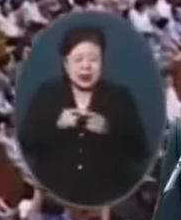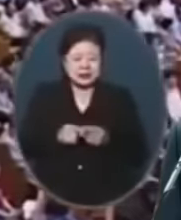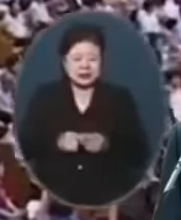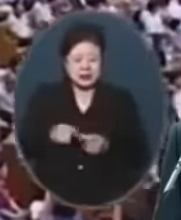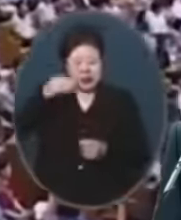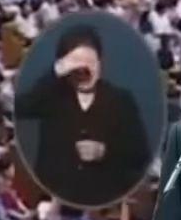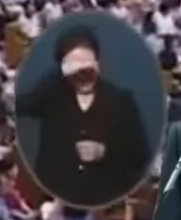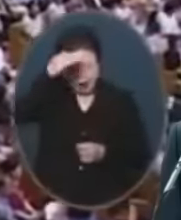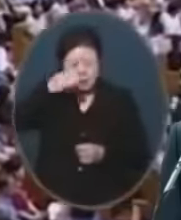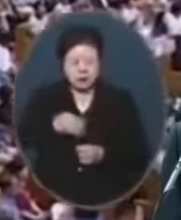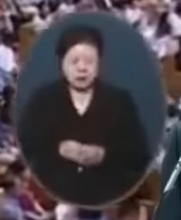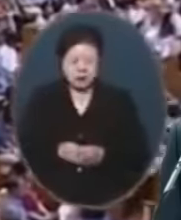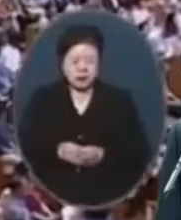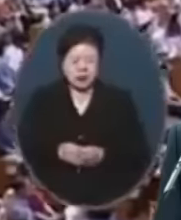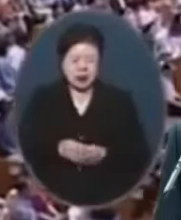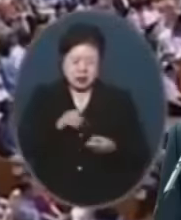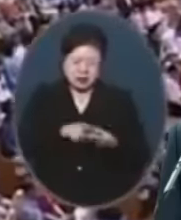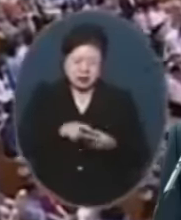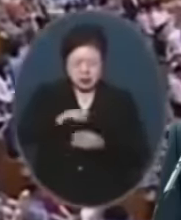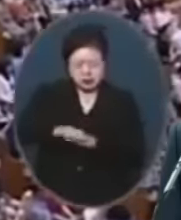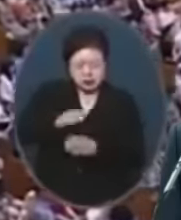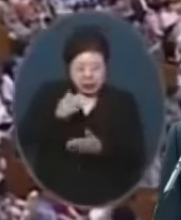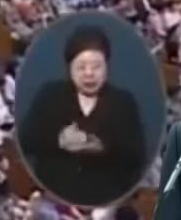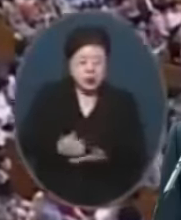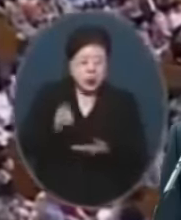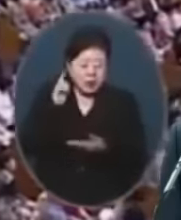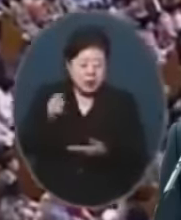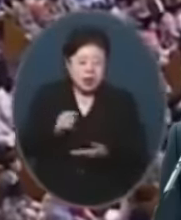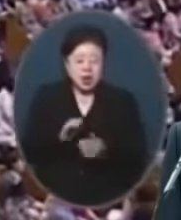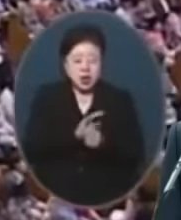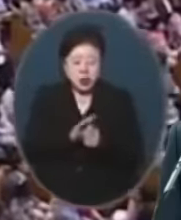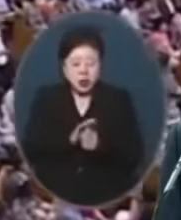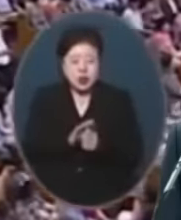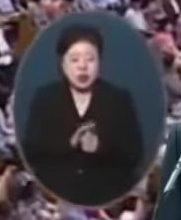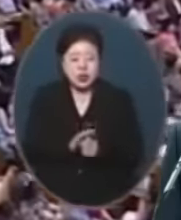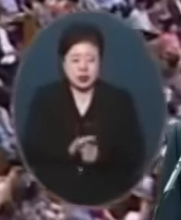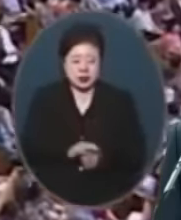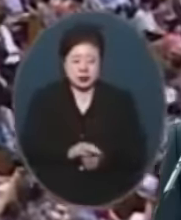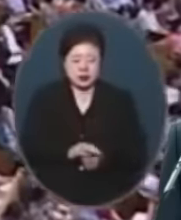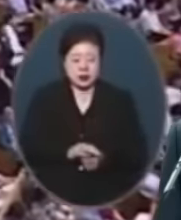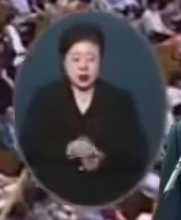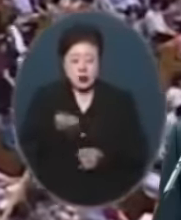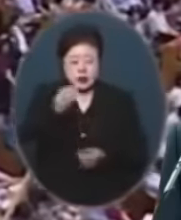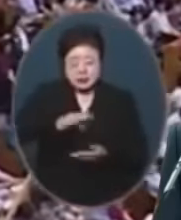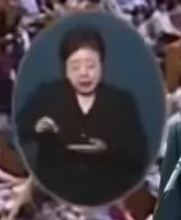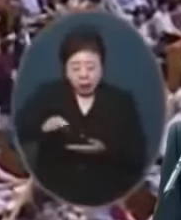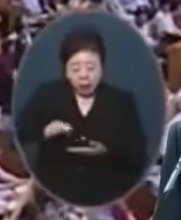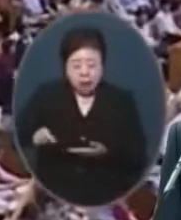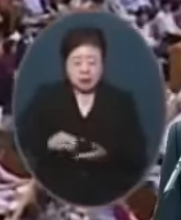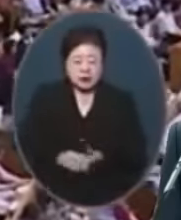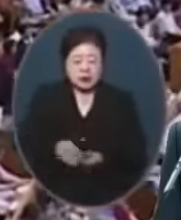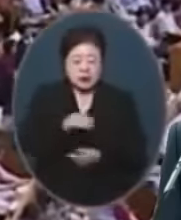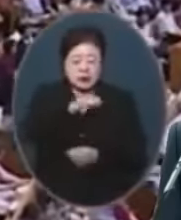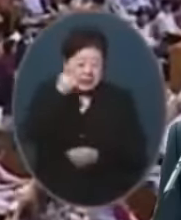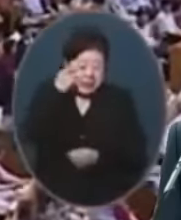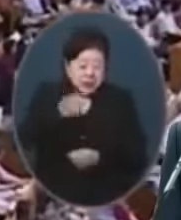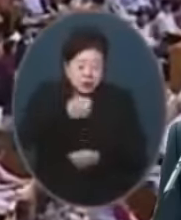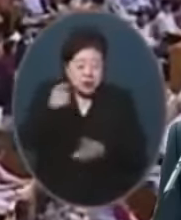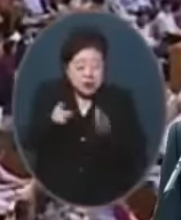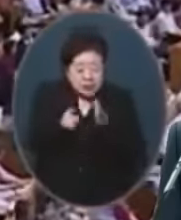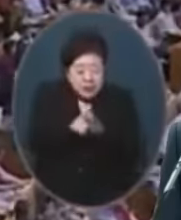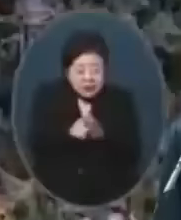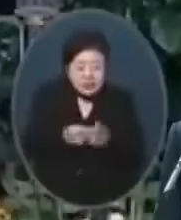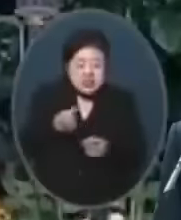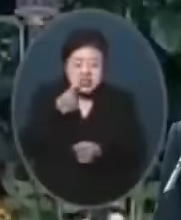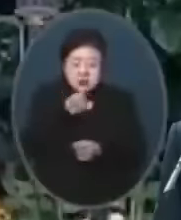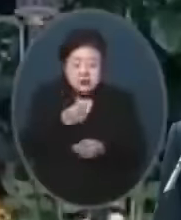박물관의 골동품처럼 다루지 말고 매일 위로의 근원으로 사용하라는 것입니다. 우리의 생각과 꿈과 믿음과